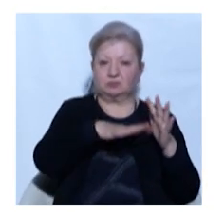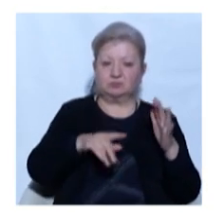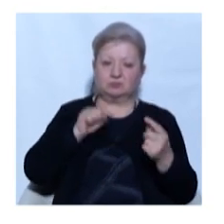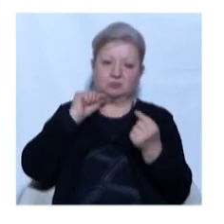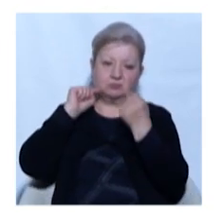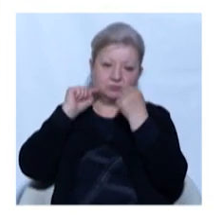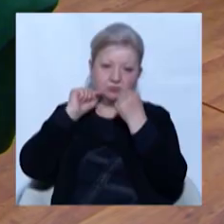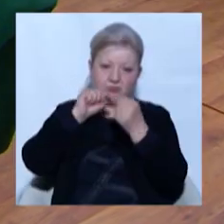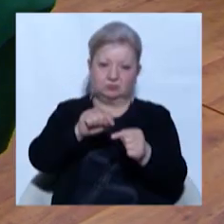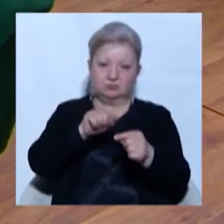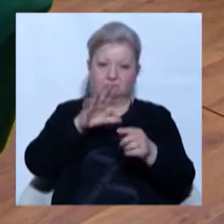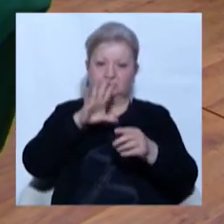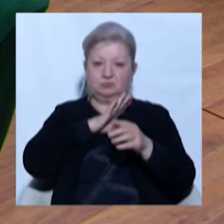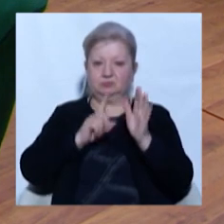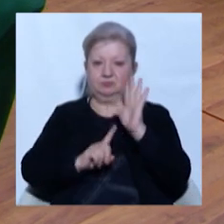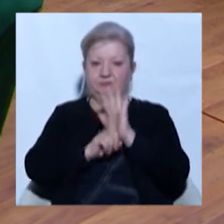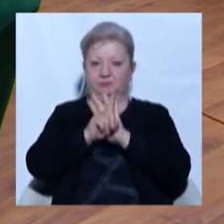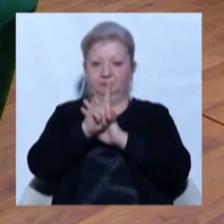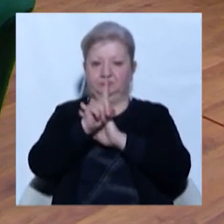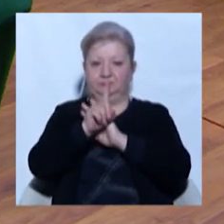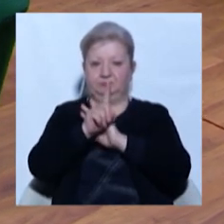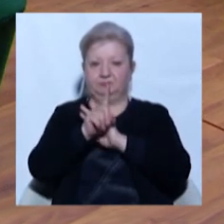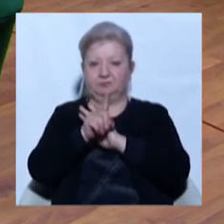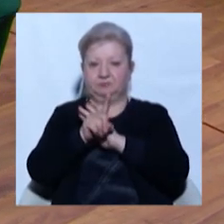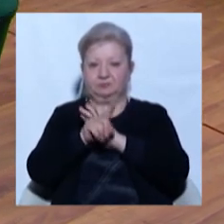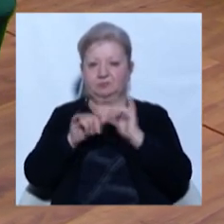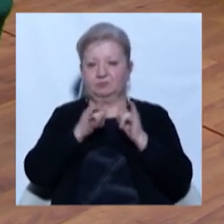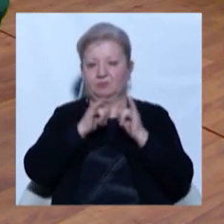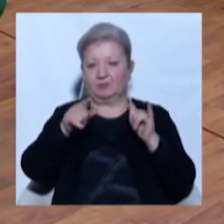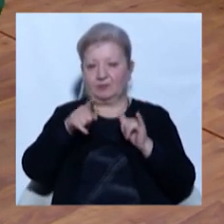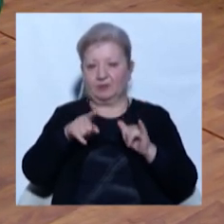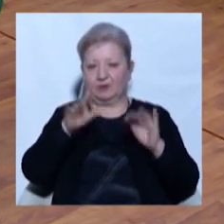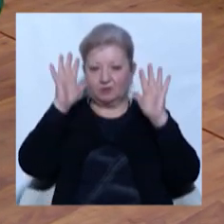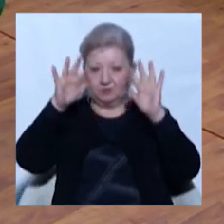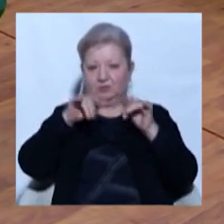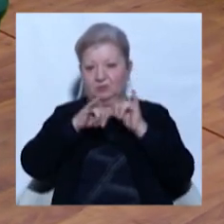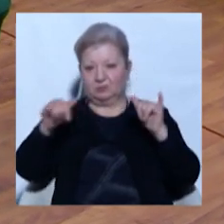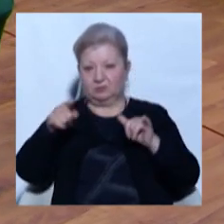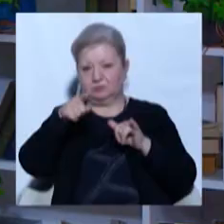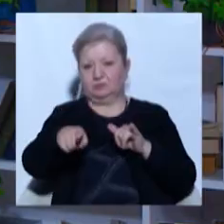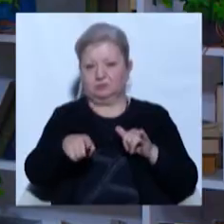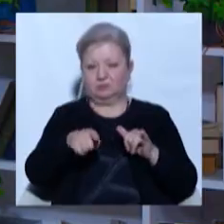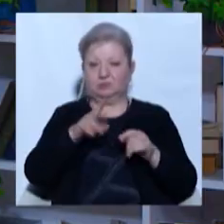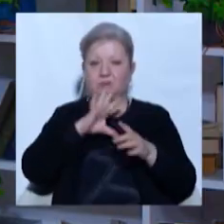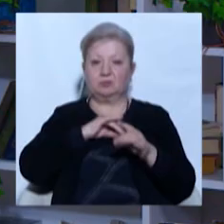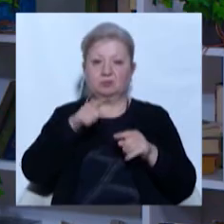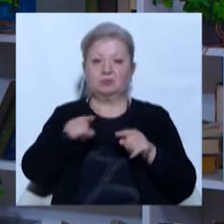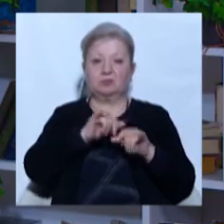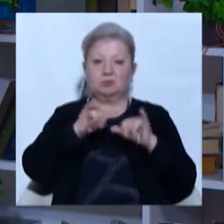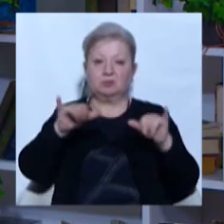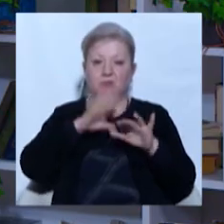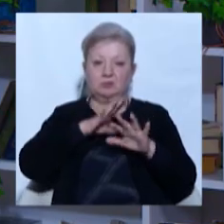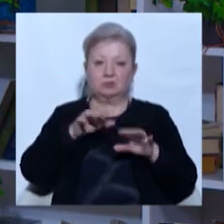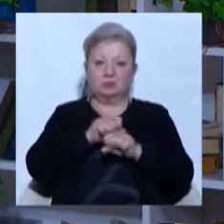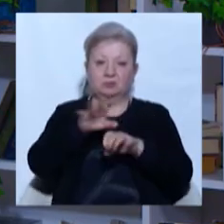შეტევა განახორციელა მაზდიანობის გამავრცელებელ მოგვებზე. ამ დროს მაზდიანებს იმდენად დიდი გავლენა მოუპოვებიათ,